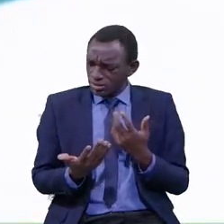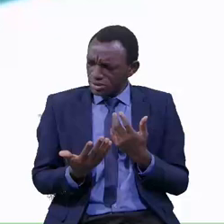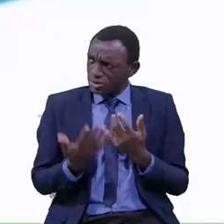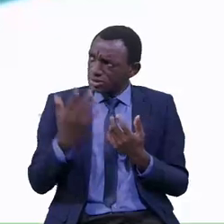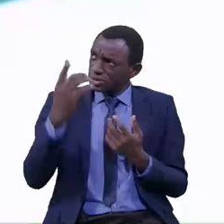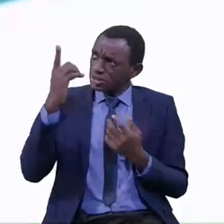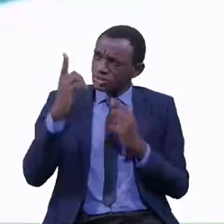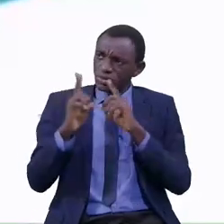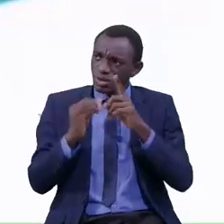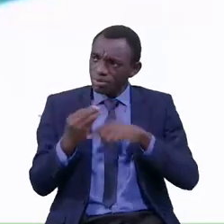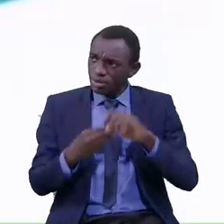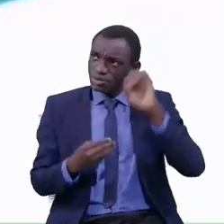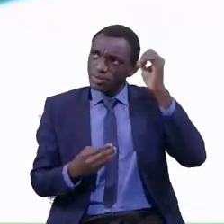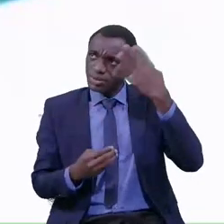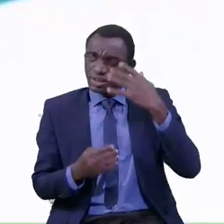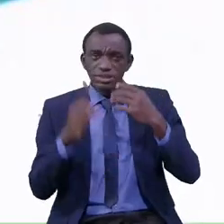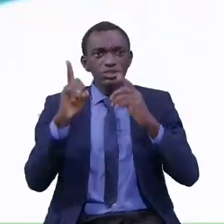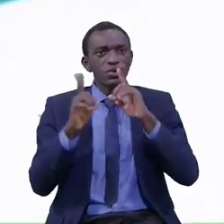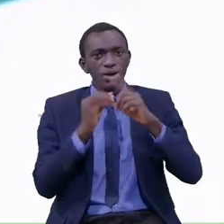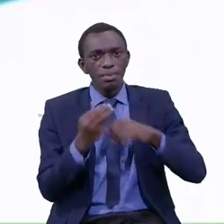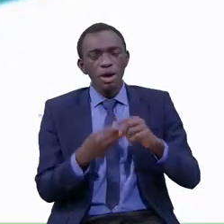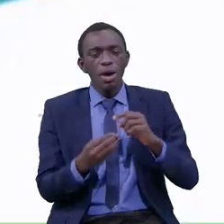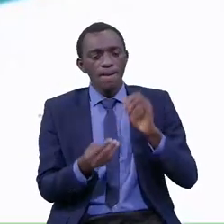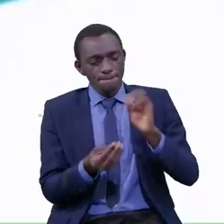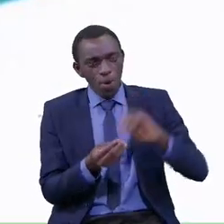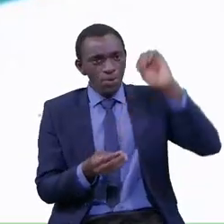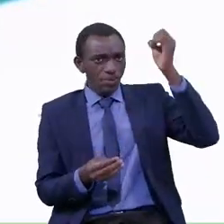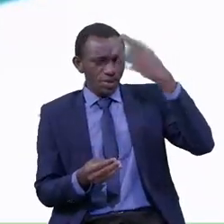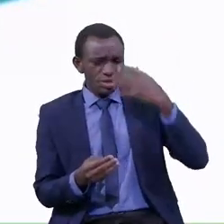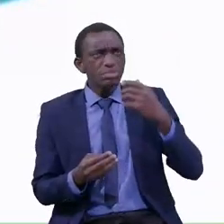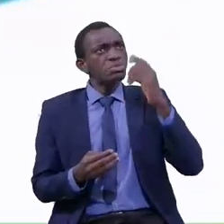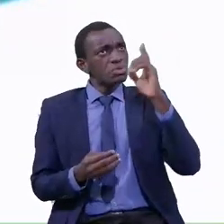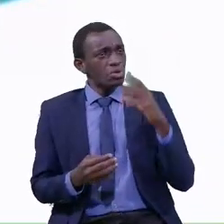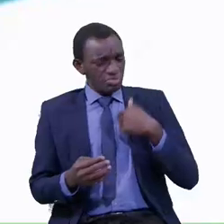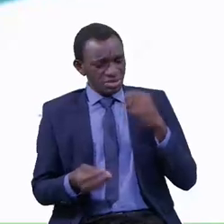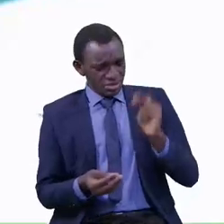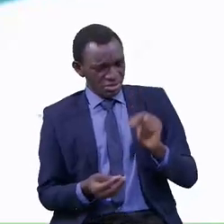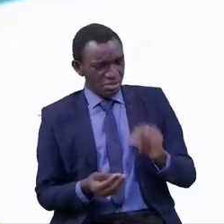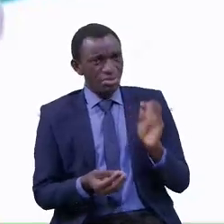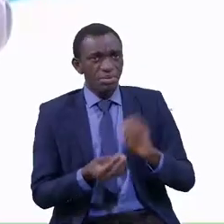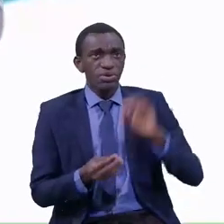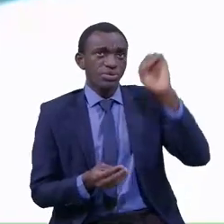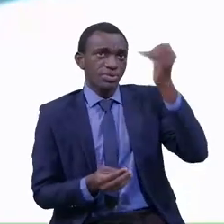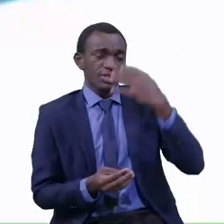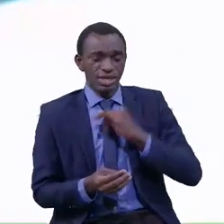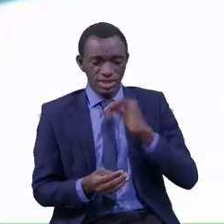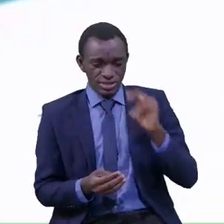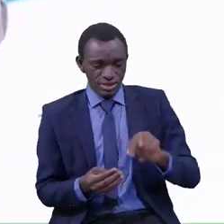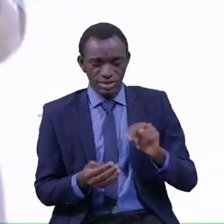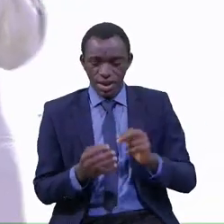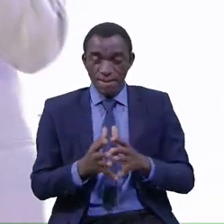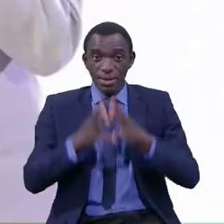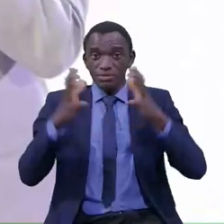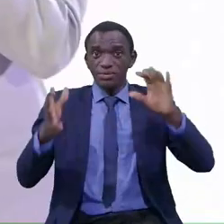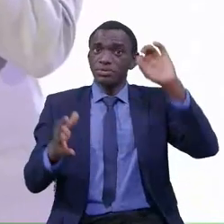de grâce. J'ai besoin de plus de grâce, j'ai besoin de plus de grâce, j'ai besoin d'une grâce multiple. Seigneur, je te demande. Je me demande de